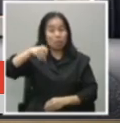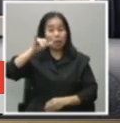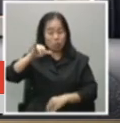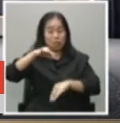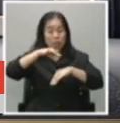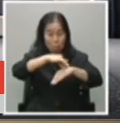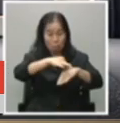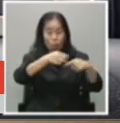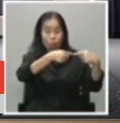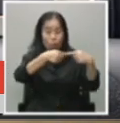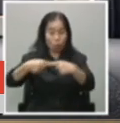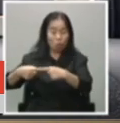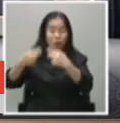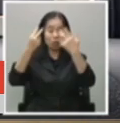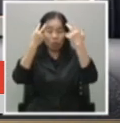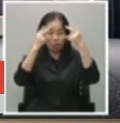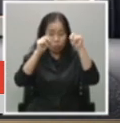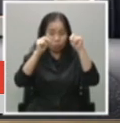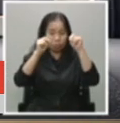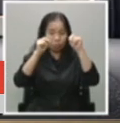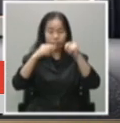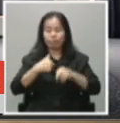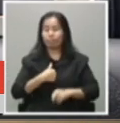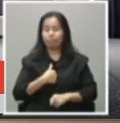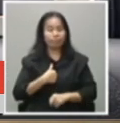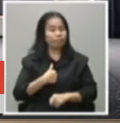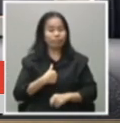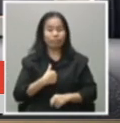งตำแหน่งนายกรัฐมนตรีต่อไป